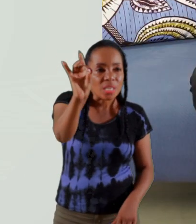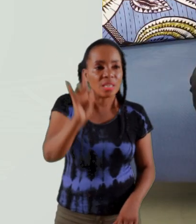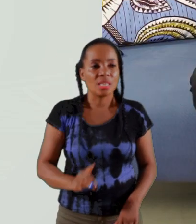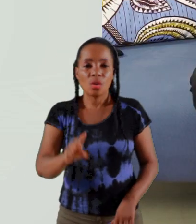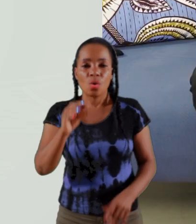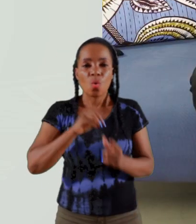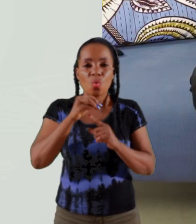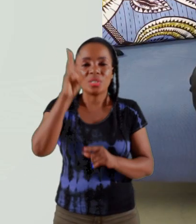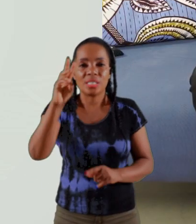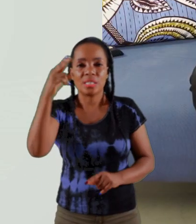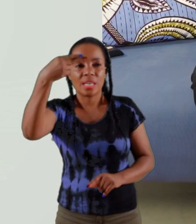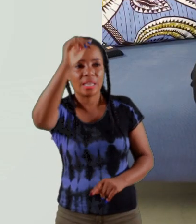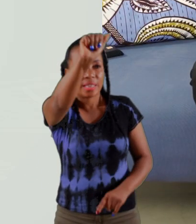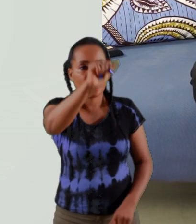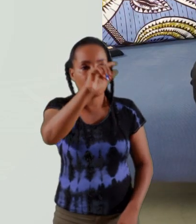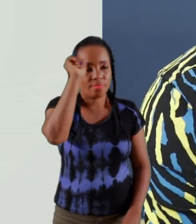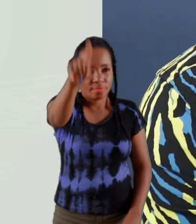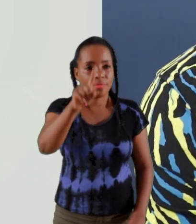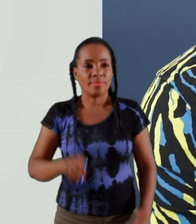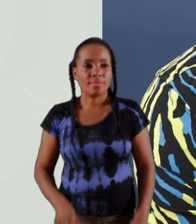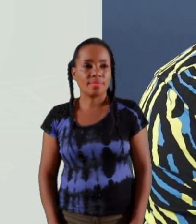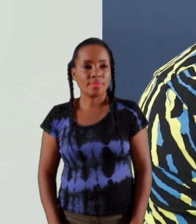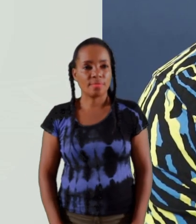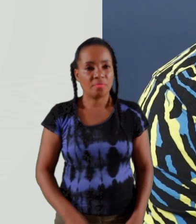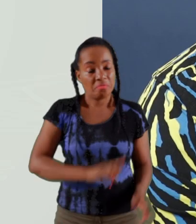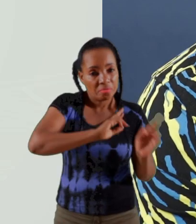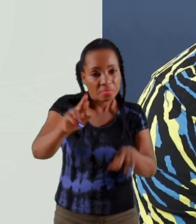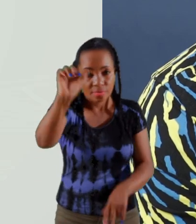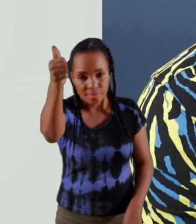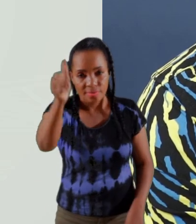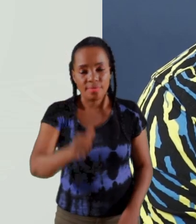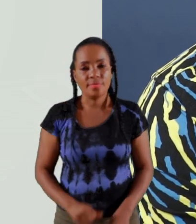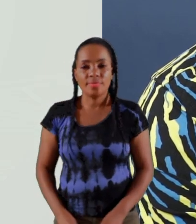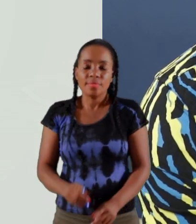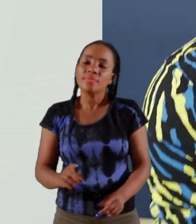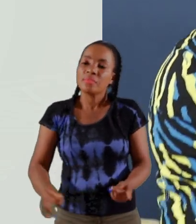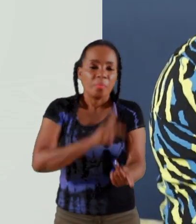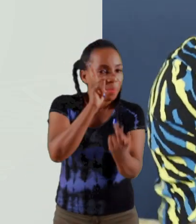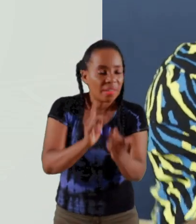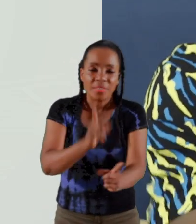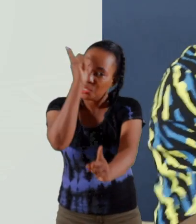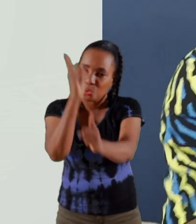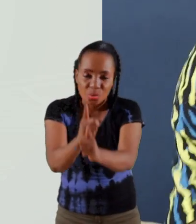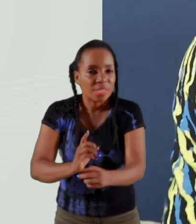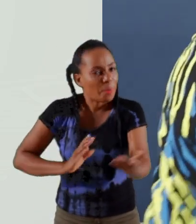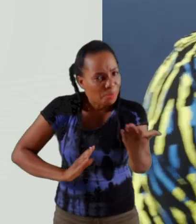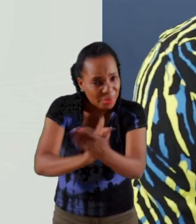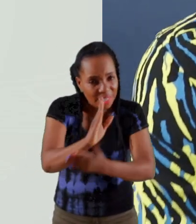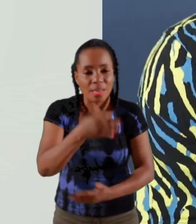Maroc. 10. Super! Très bonne réponse!